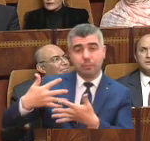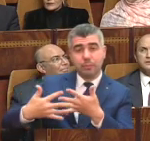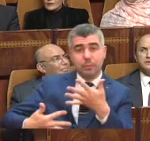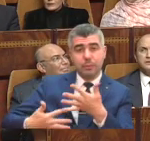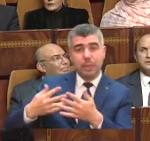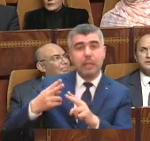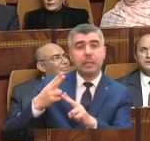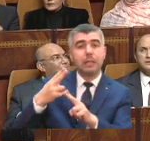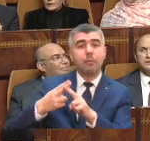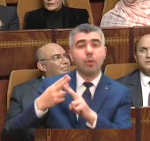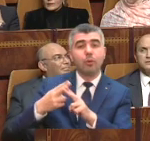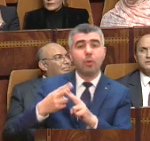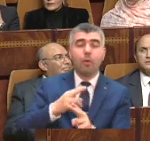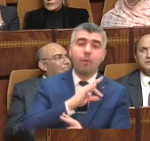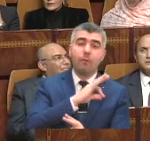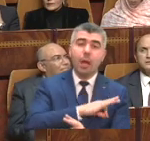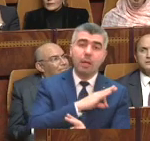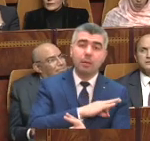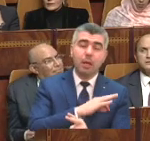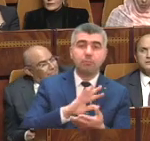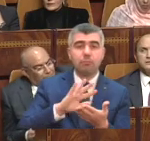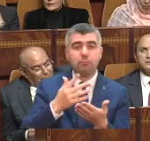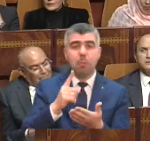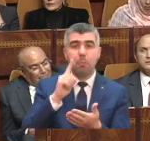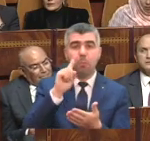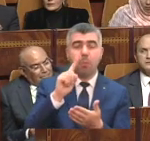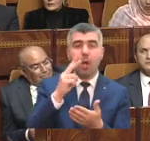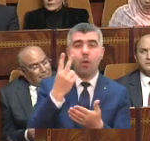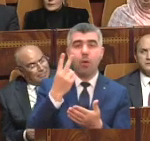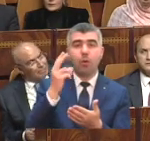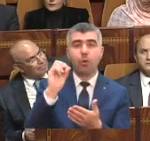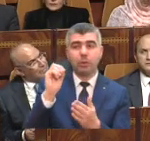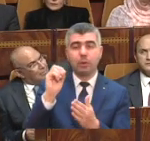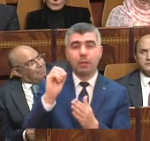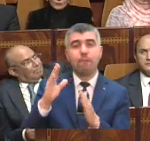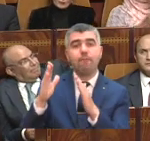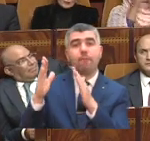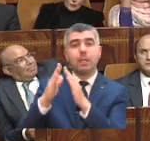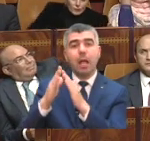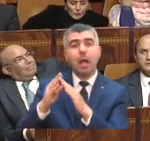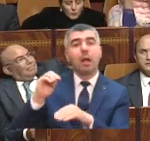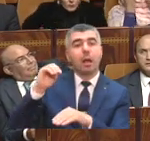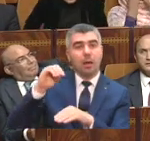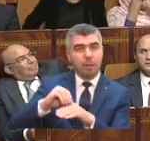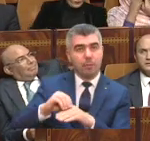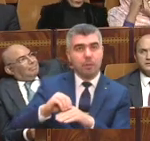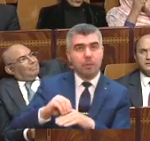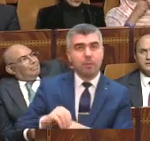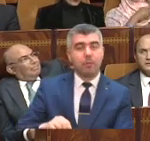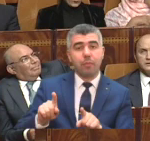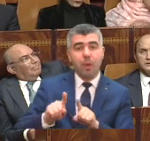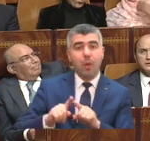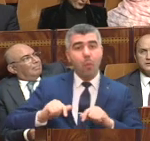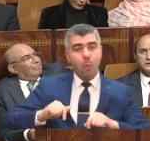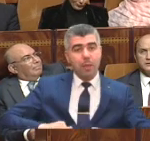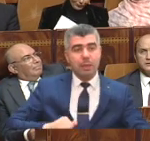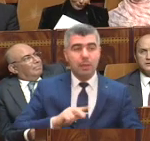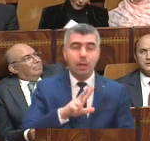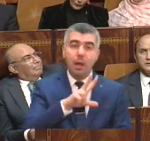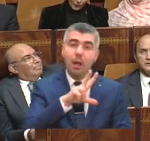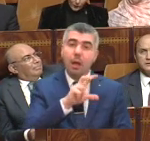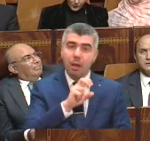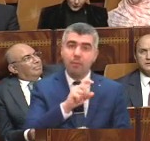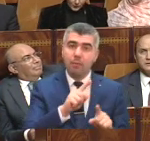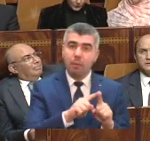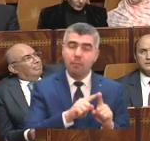الدور أسفر عن خصاص 120 منزل آخر. اليوم السيدة الوزيرة، كنعرفوك شجاعة